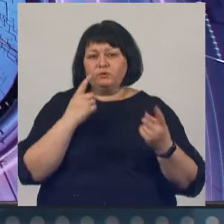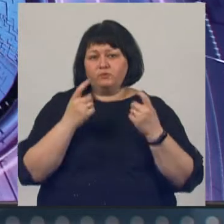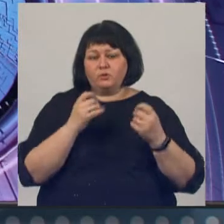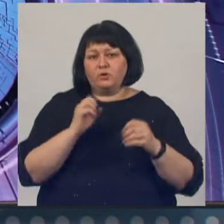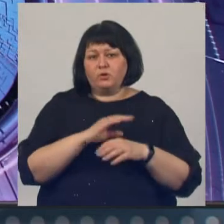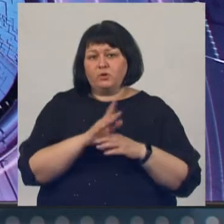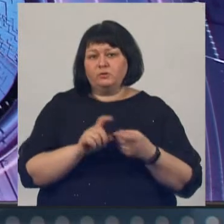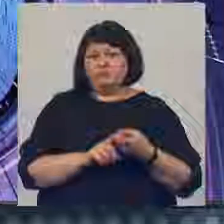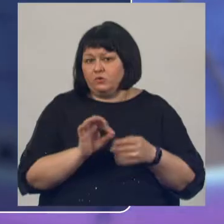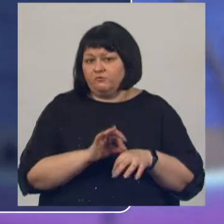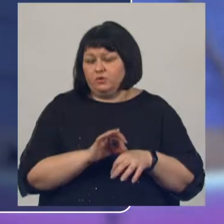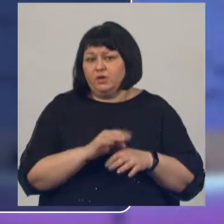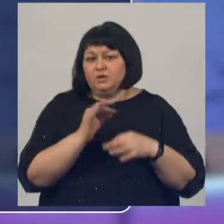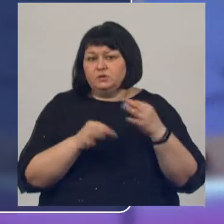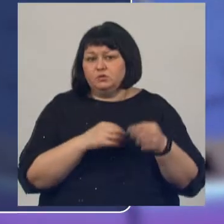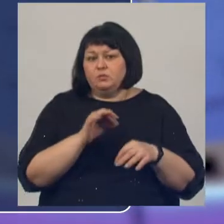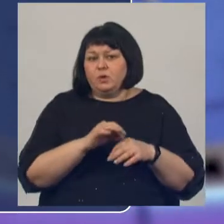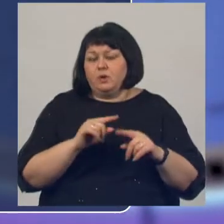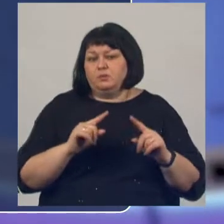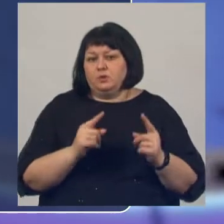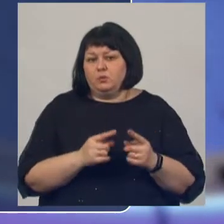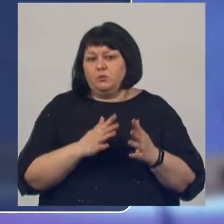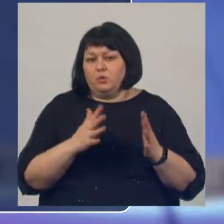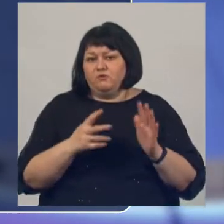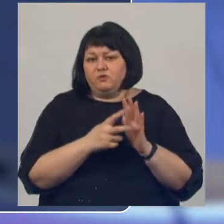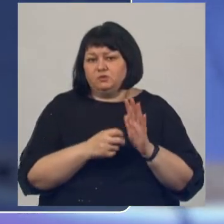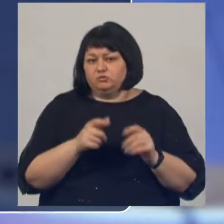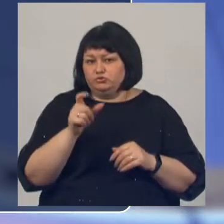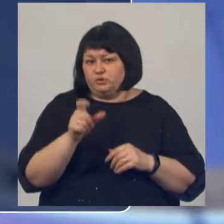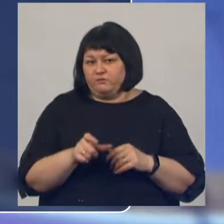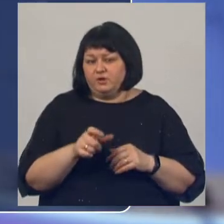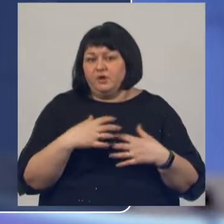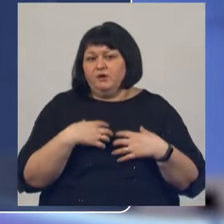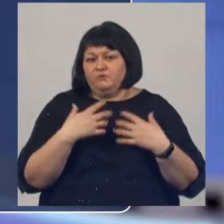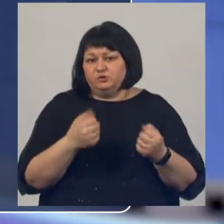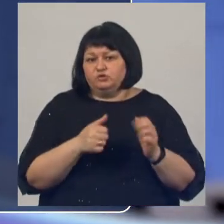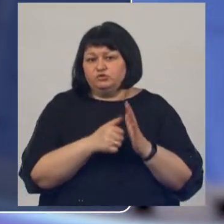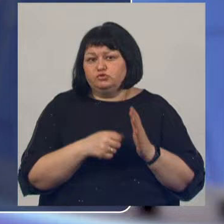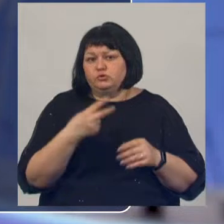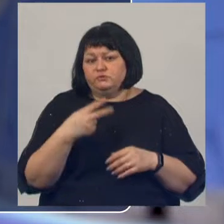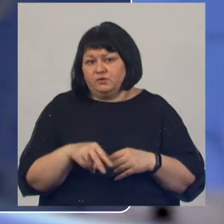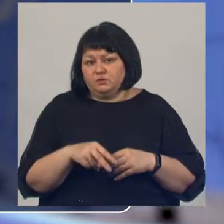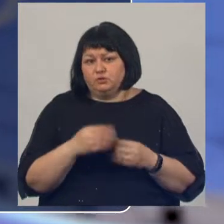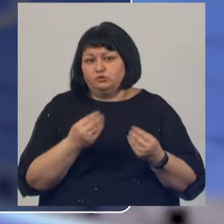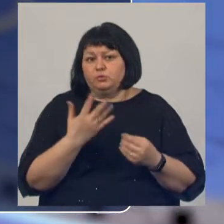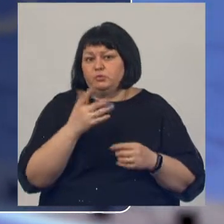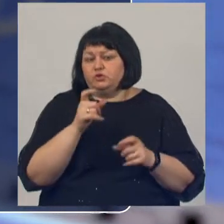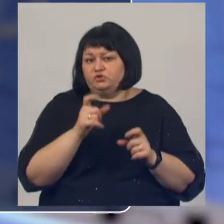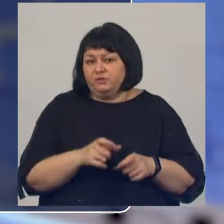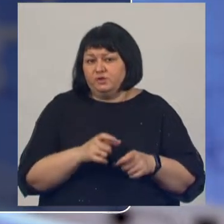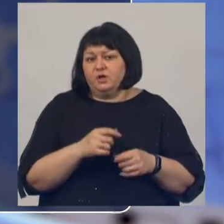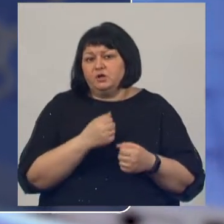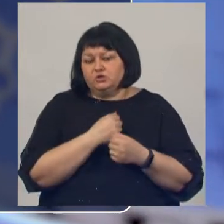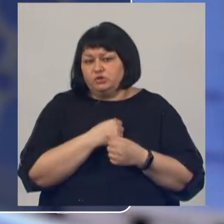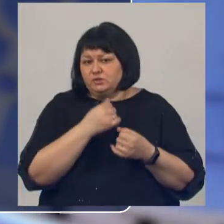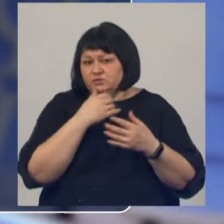c коронавируса за сутки болезни обнаружили у более чем 800 человек выздоровели 620 еще пятеро наших земляков к